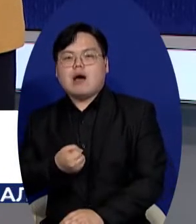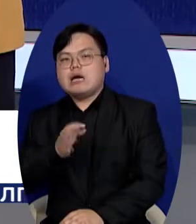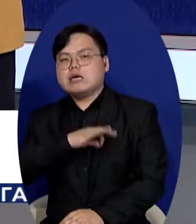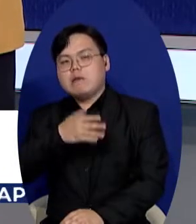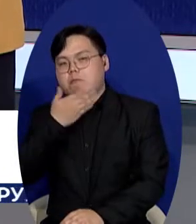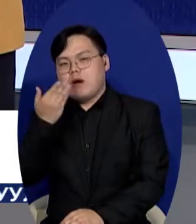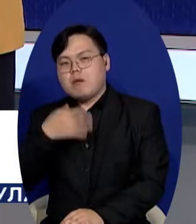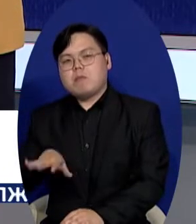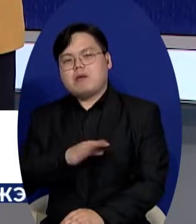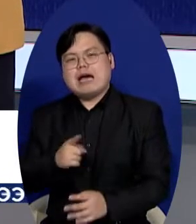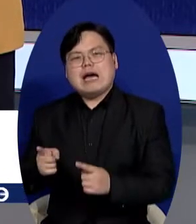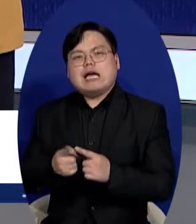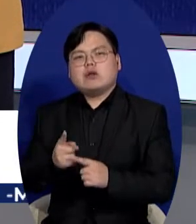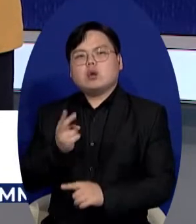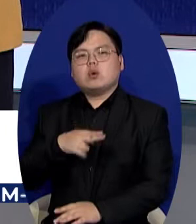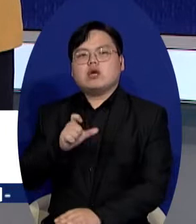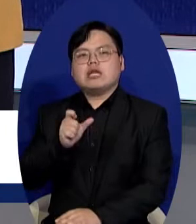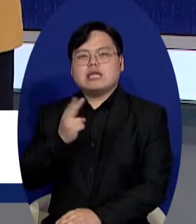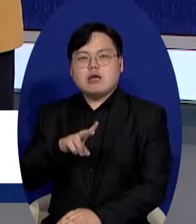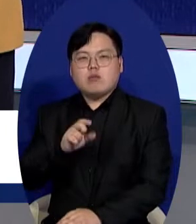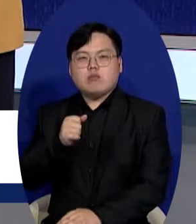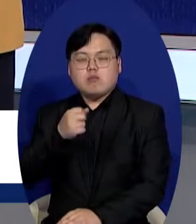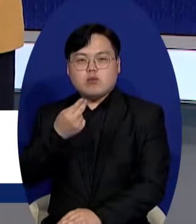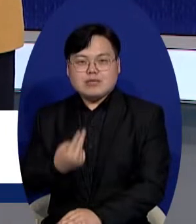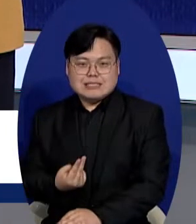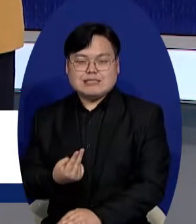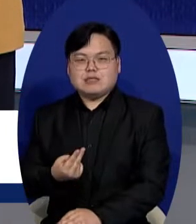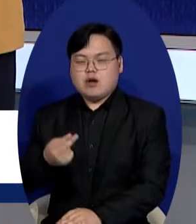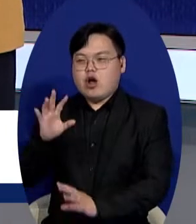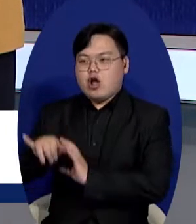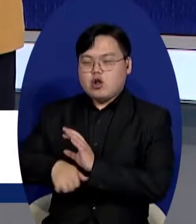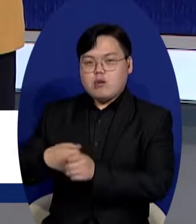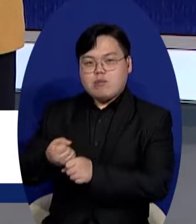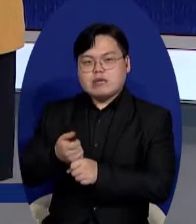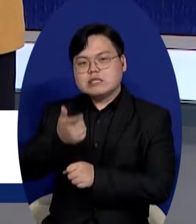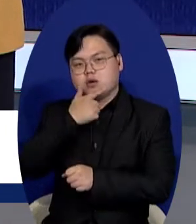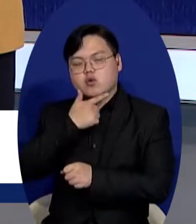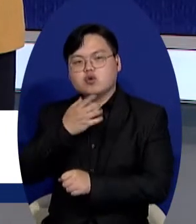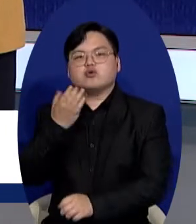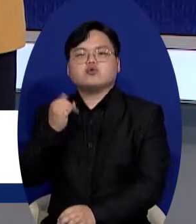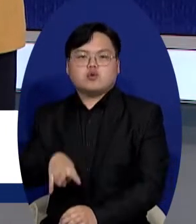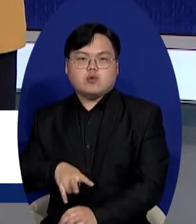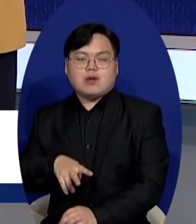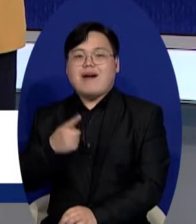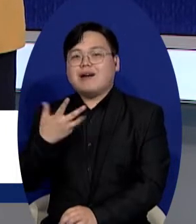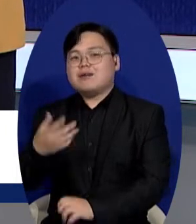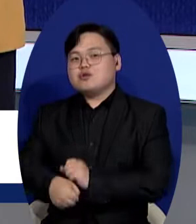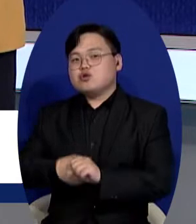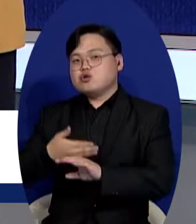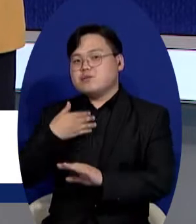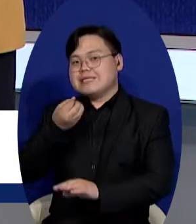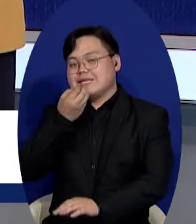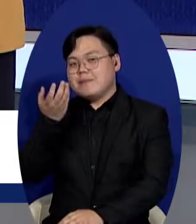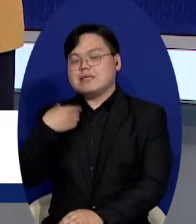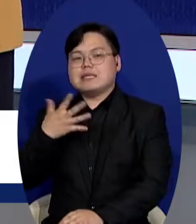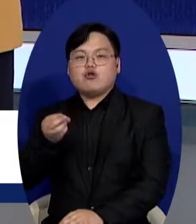эд бүтцээрээч бас хөрөнгө оруулагчдыг татах өрсөлдөх чадвар бол сул байна гэдгийг хэлж байгаа юм. Тодруулах юм бол 15 жилийн өмнө ярьж байсан 5 толгойн